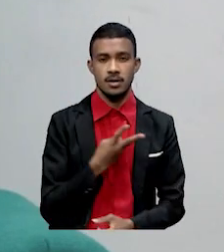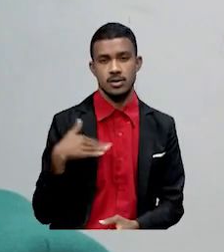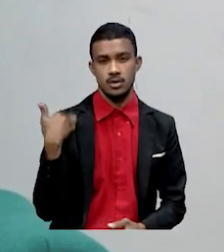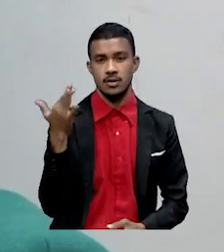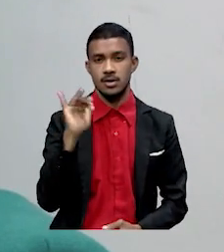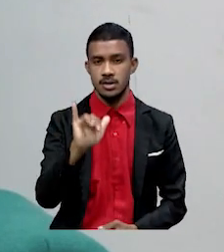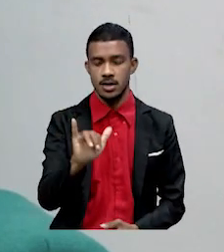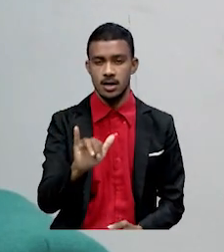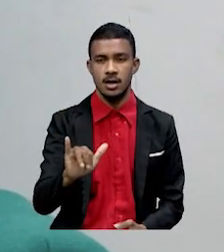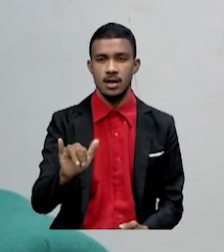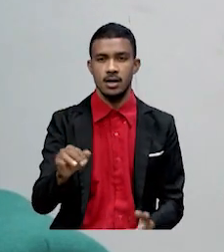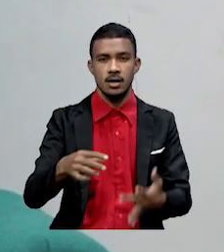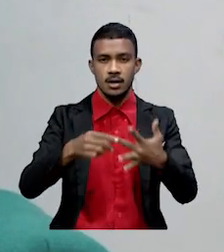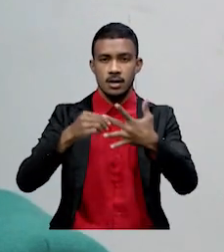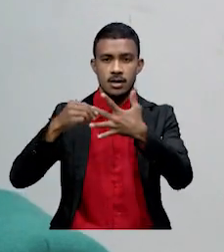deu